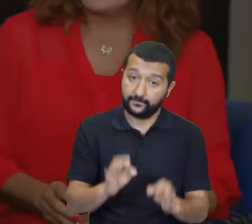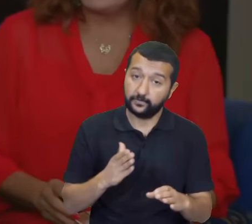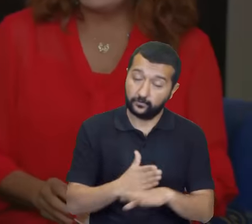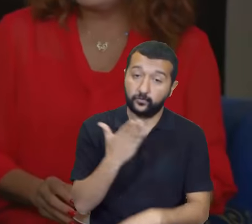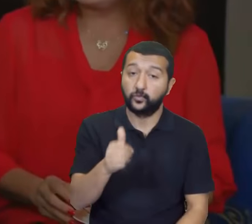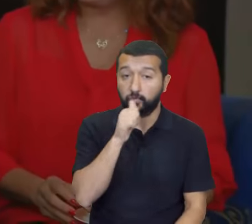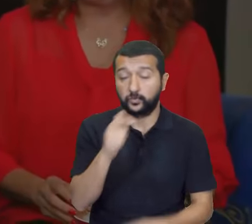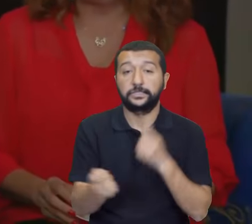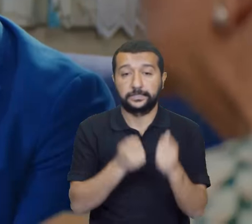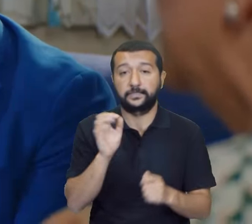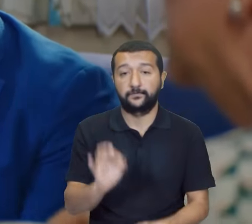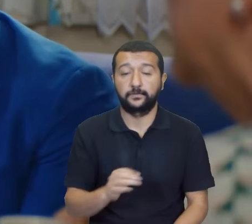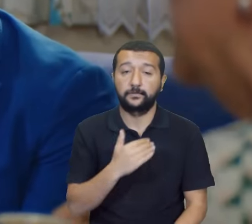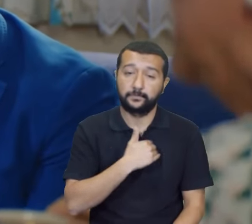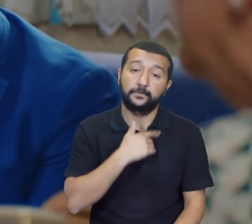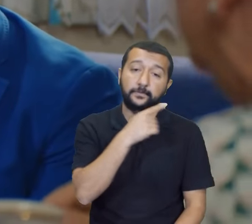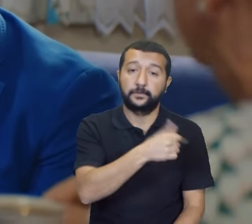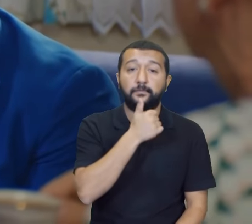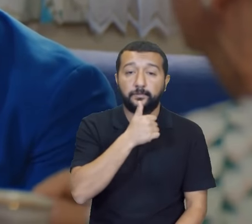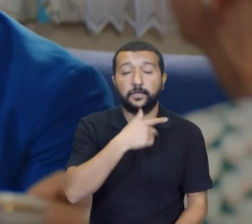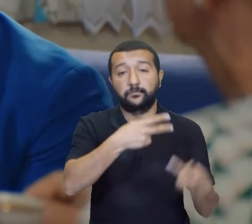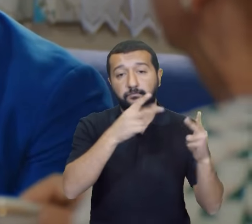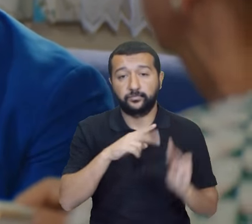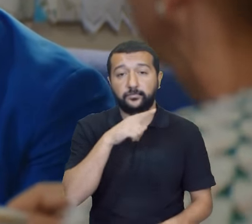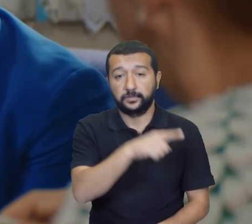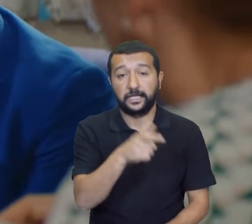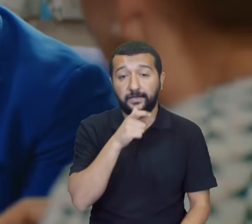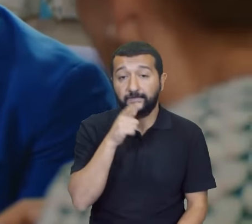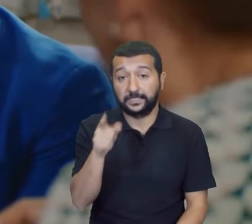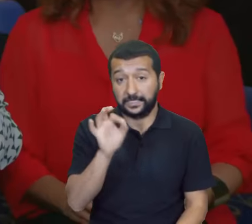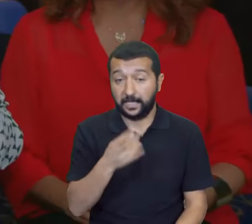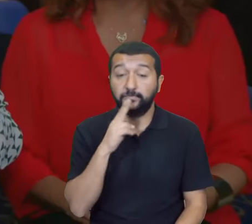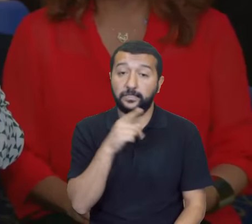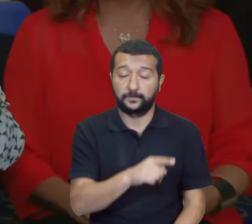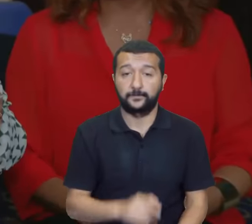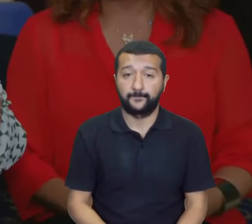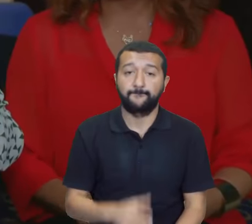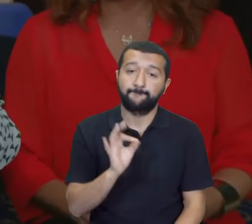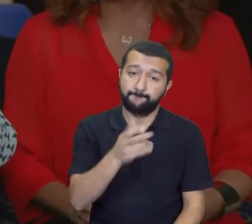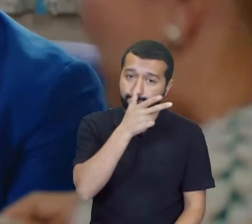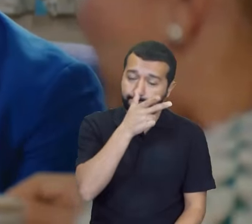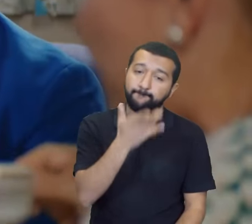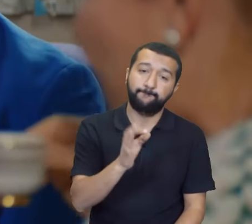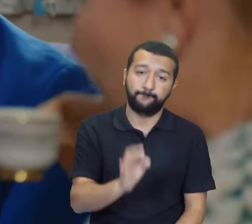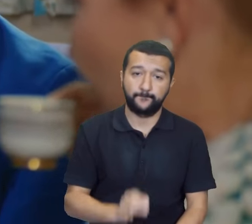Evet, suculuk. Bizim baba mesleği kahvecilik ya abla.